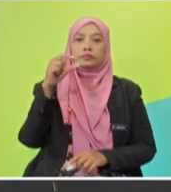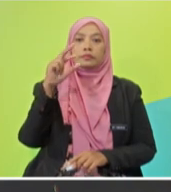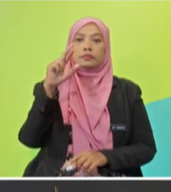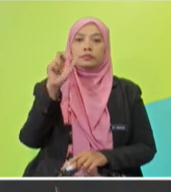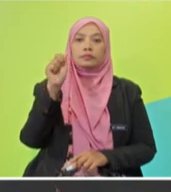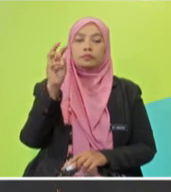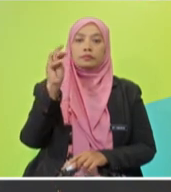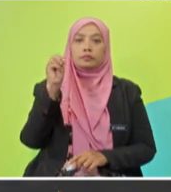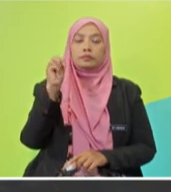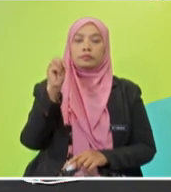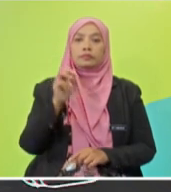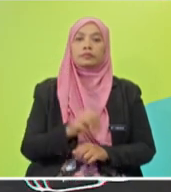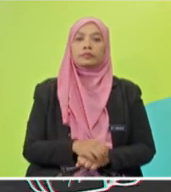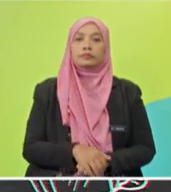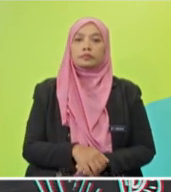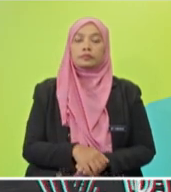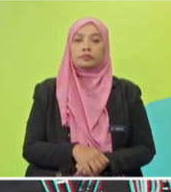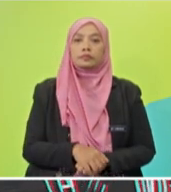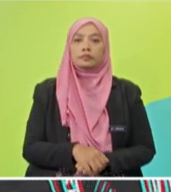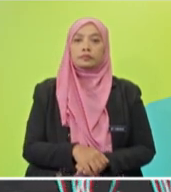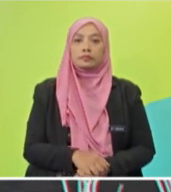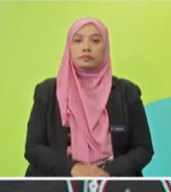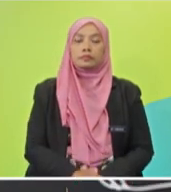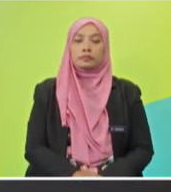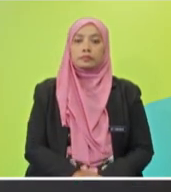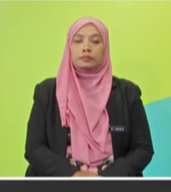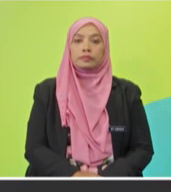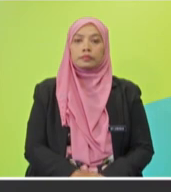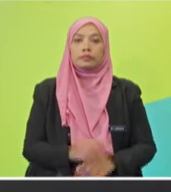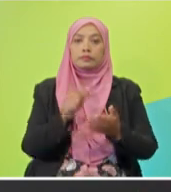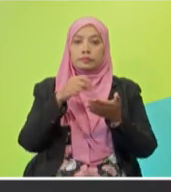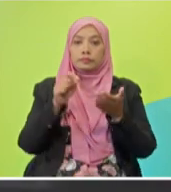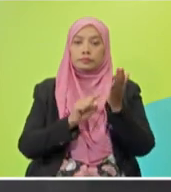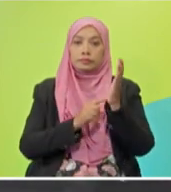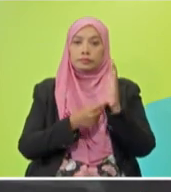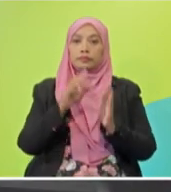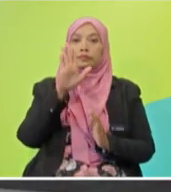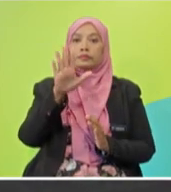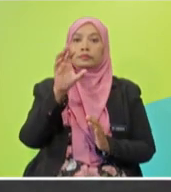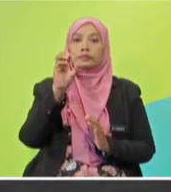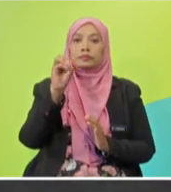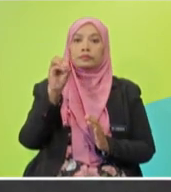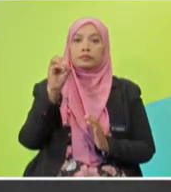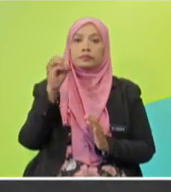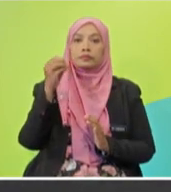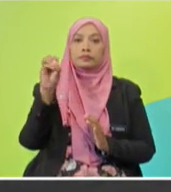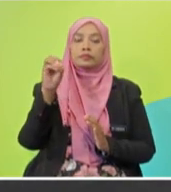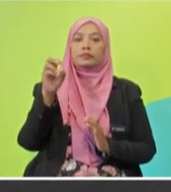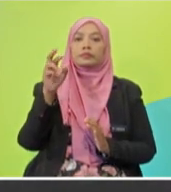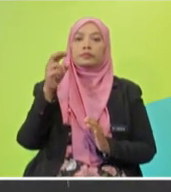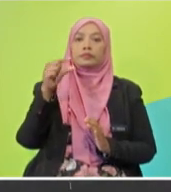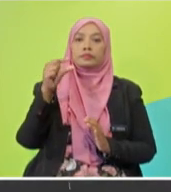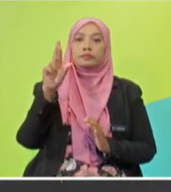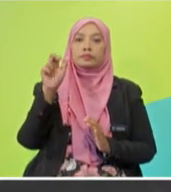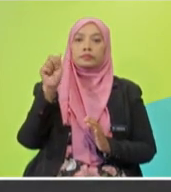boleh diwakilkan dengan nisbah sebagai. Okey, kita tulis balik 500 gram nisbah 9 kilogram.